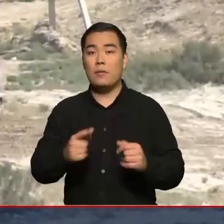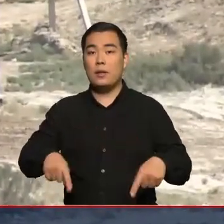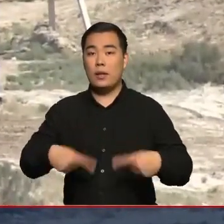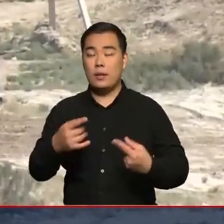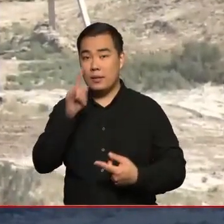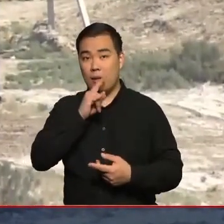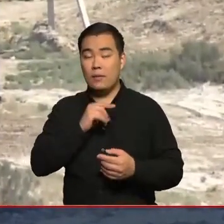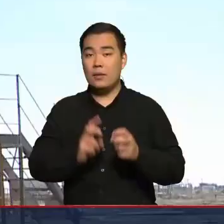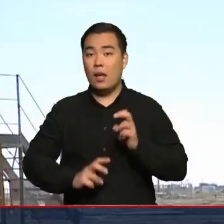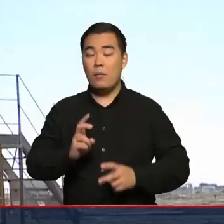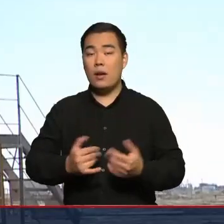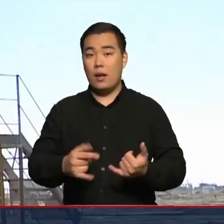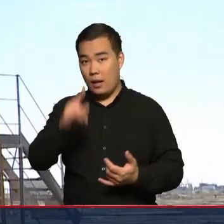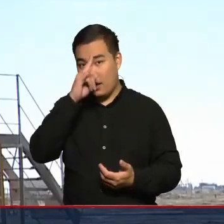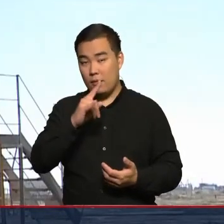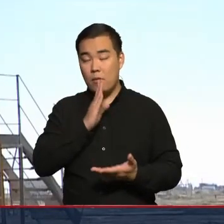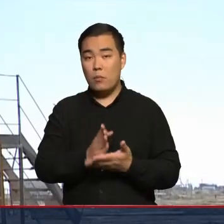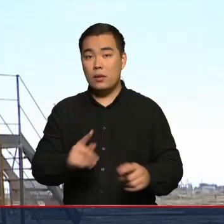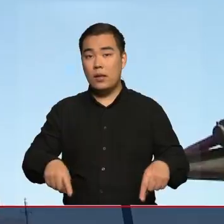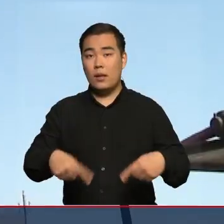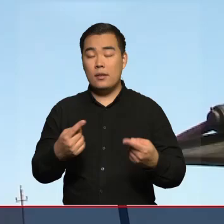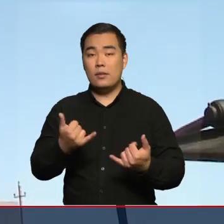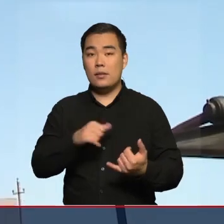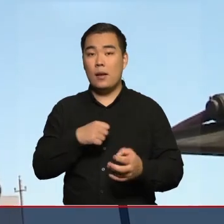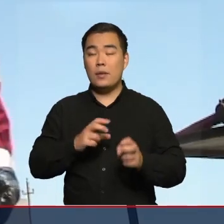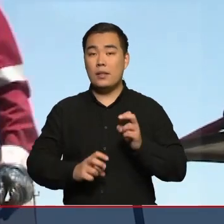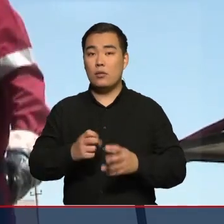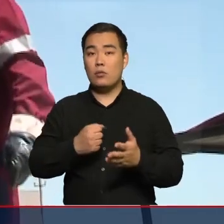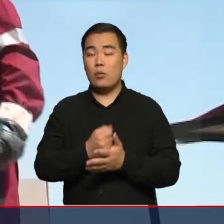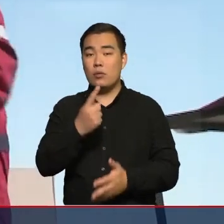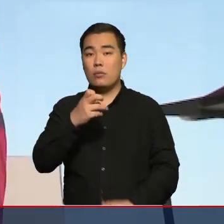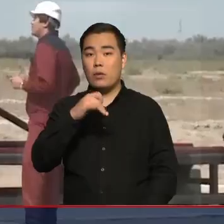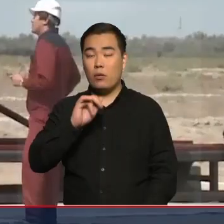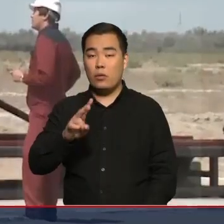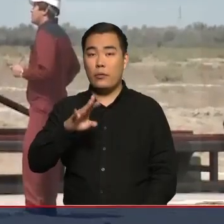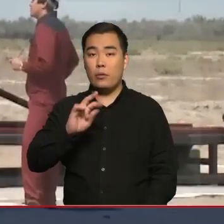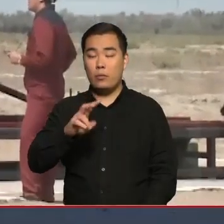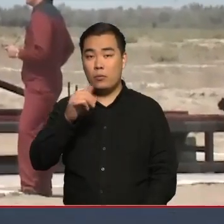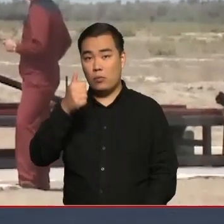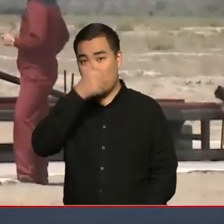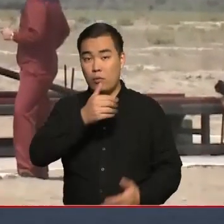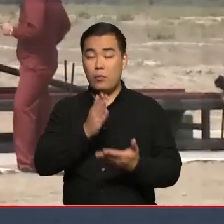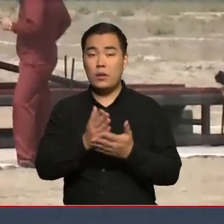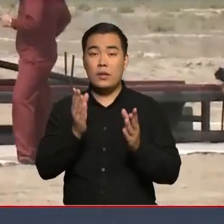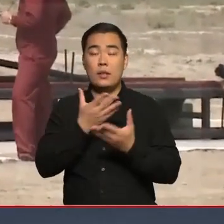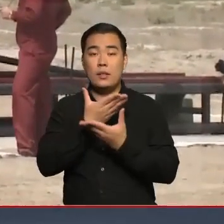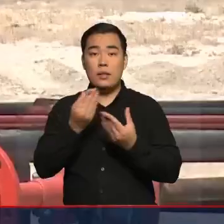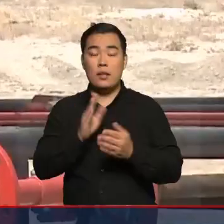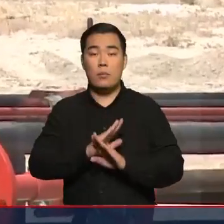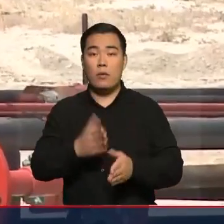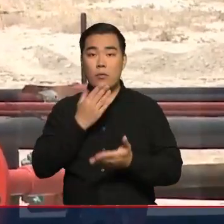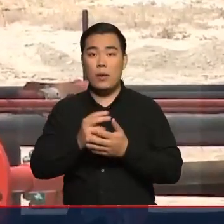нефтедобыче теперь Казахстан планирует нарастить майнинг чёрного золота до 100 млн тонн в год не Забывая при этом о собственном